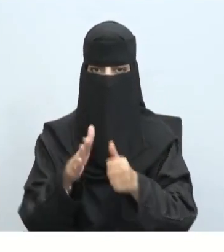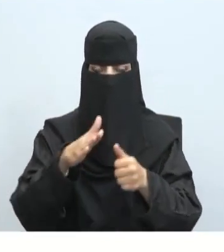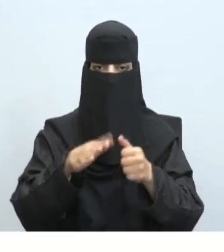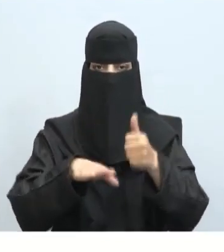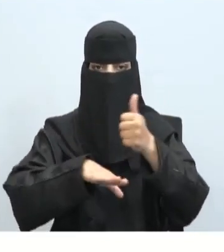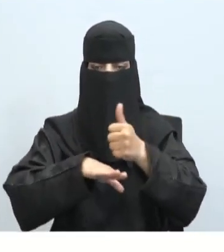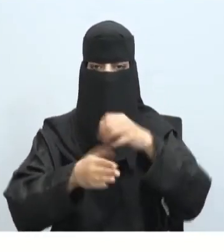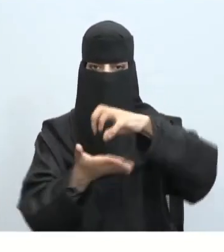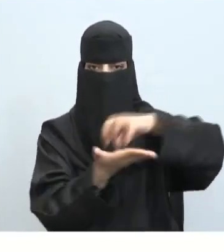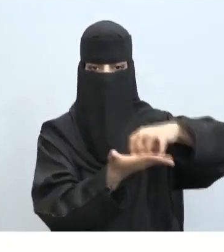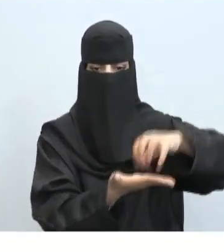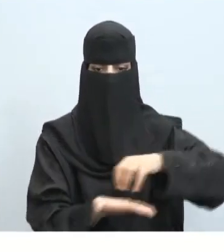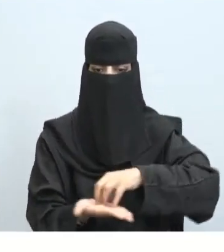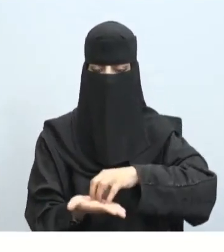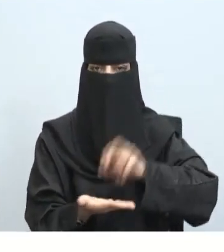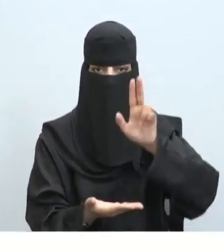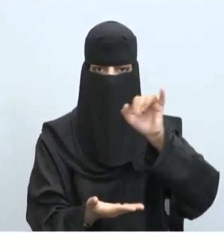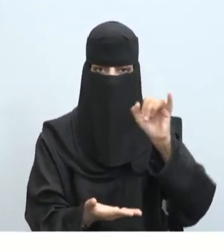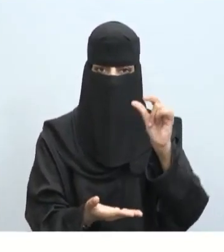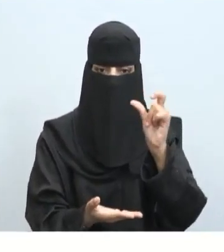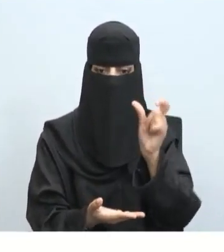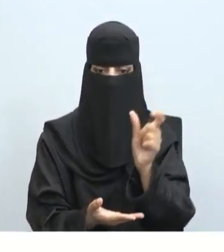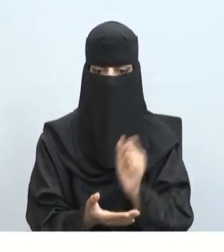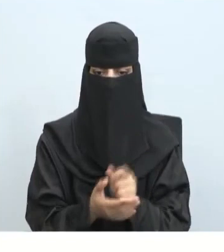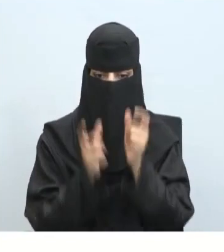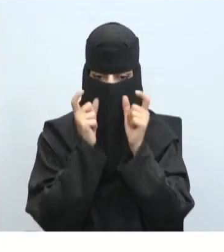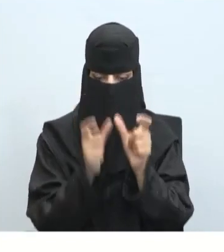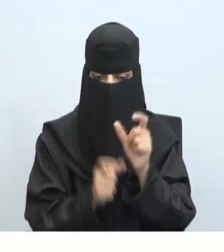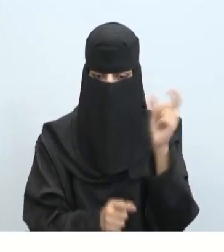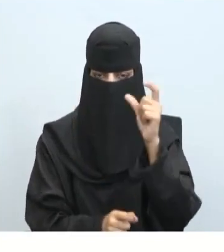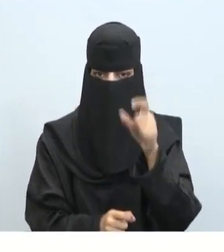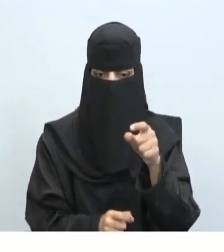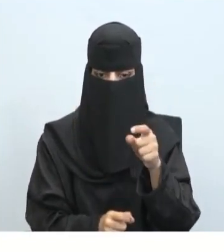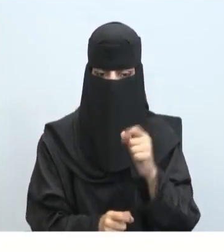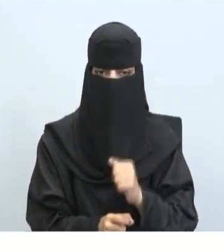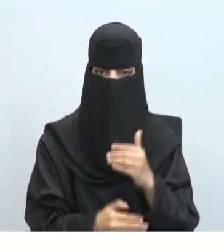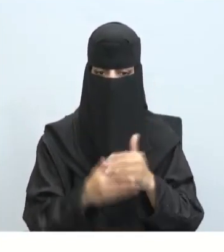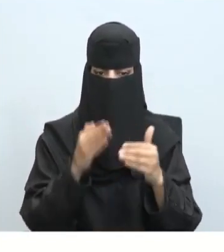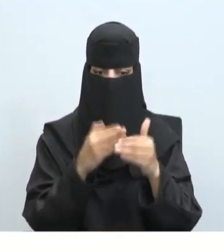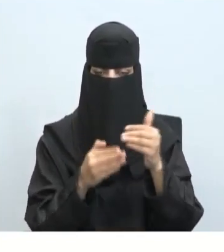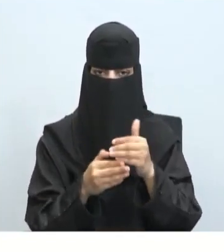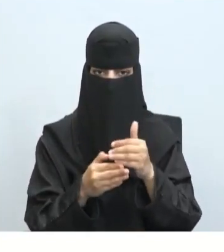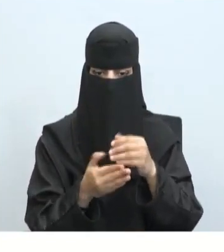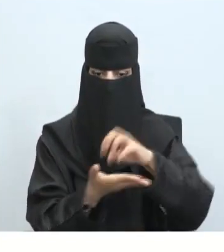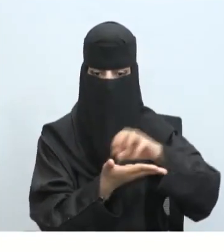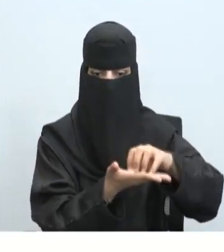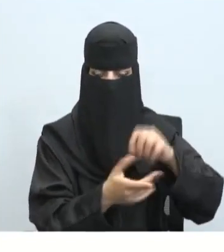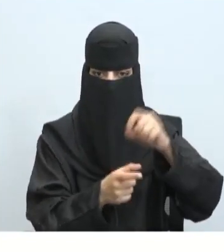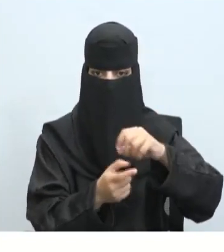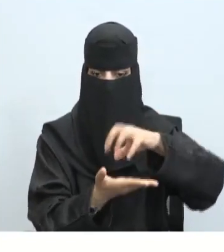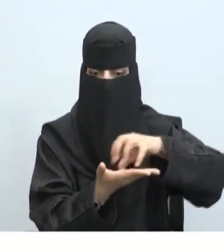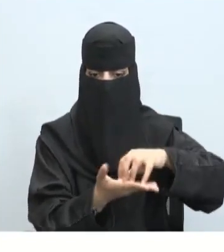المدن المدن اعتنى المسلمون ببناء المدن في الاماكن